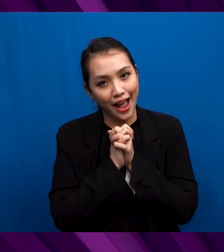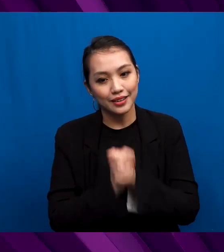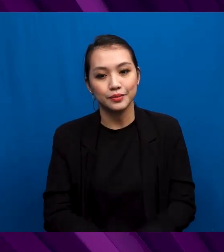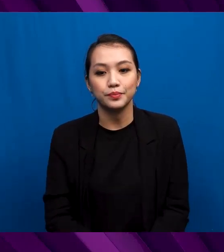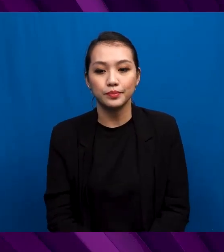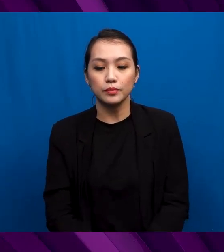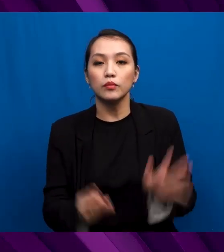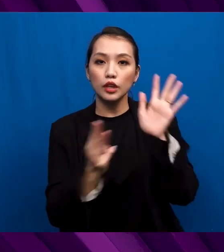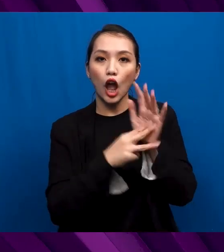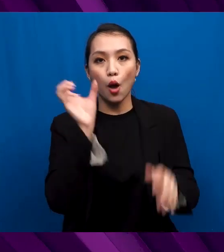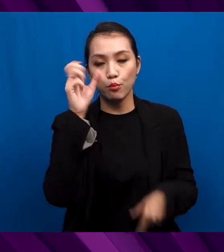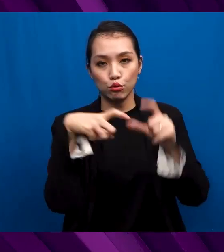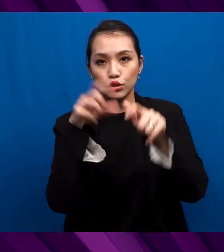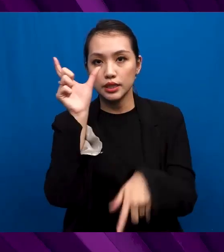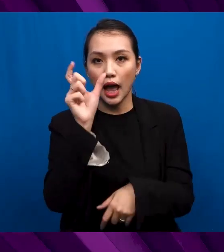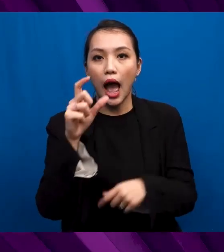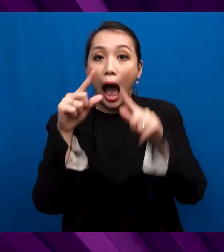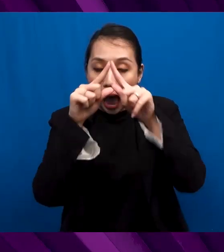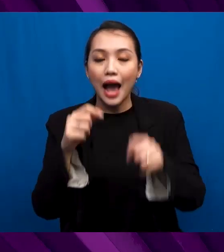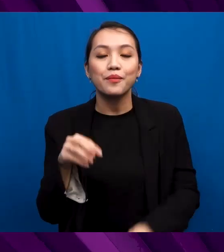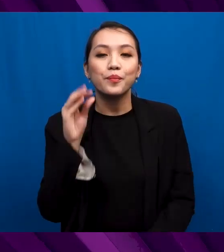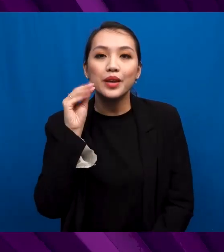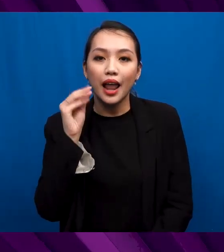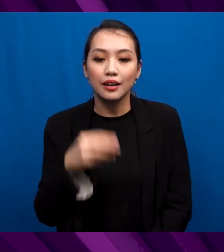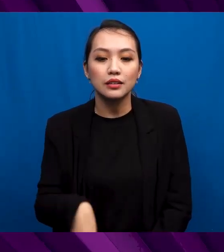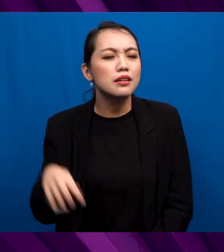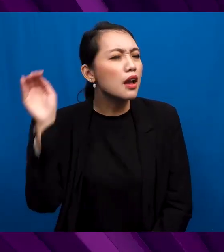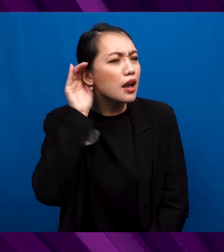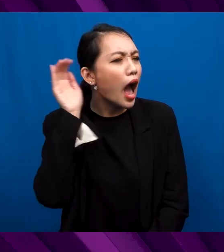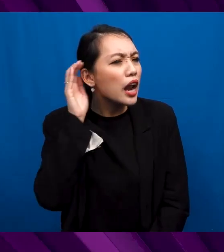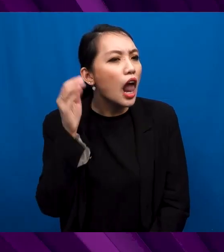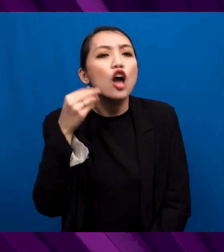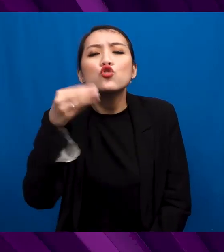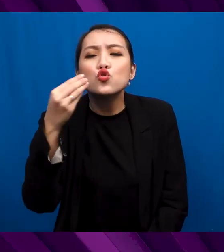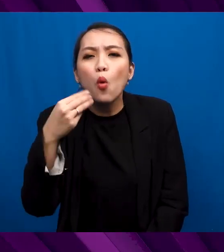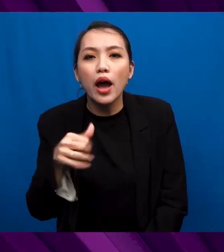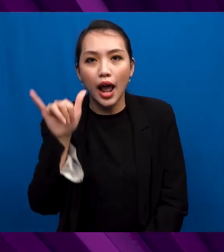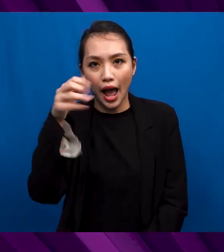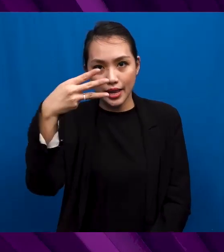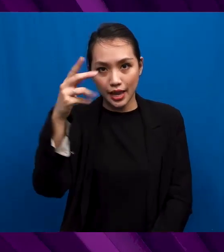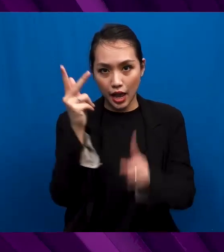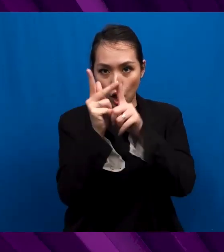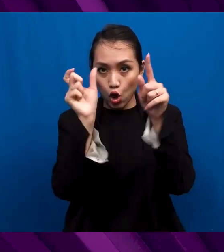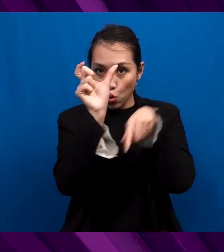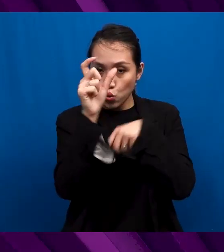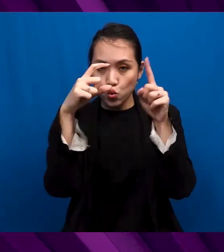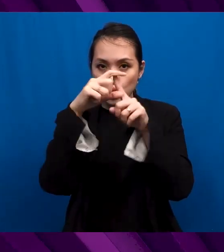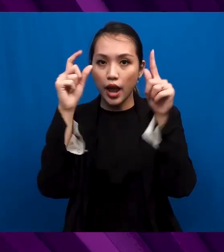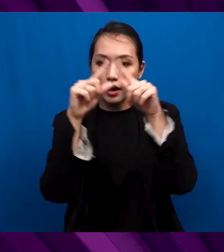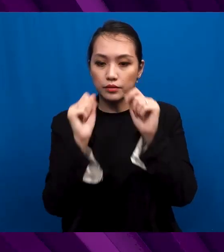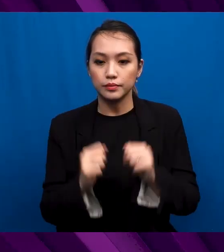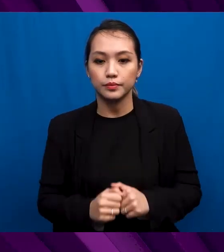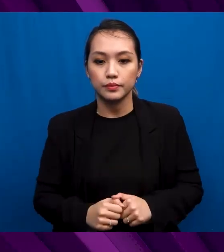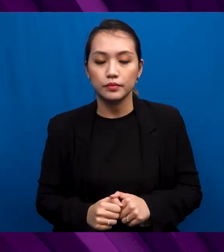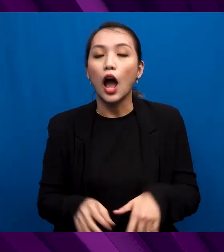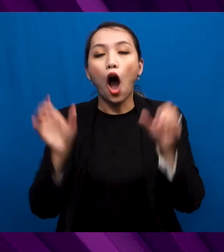dia menubuatkan, dengarlah ya Tuhan suara Yehuda. Jadi orang-orang Yehuda itu rata-rata kira-kira